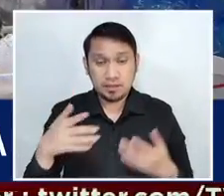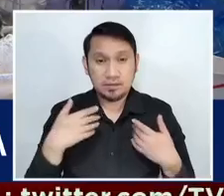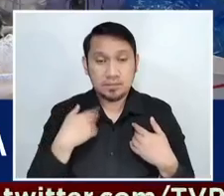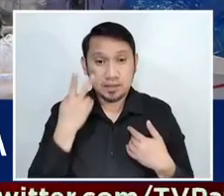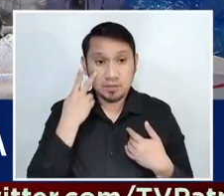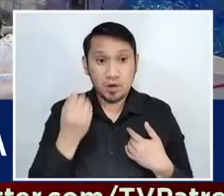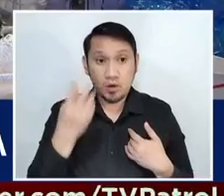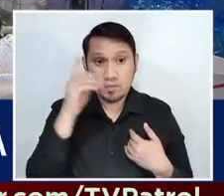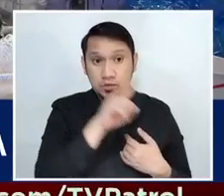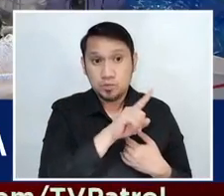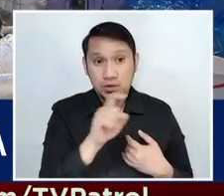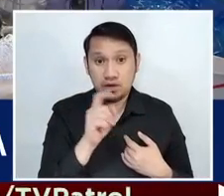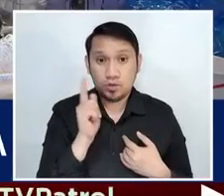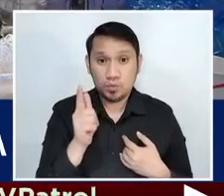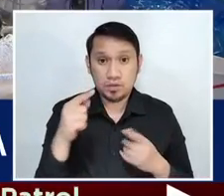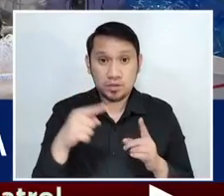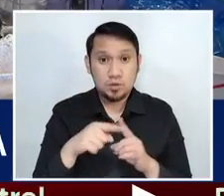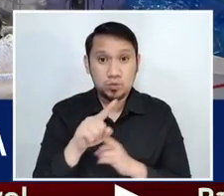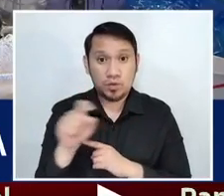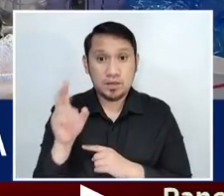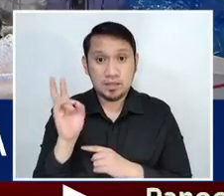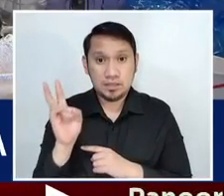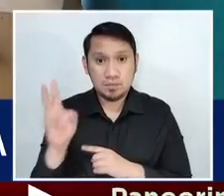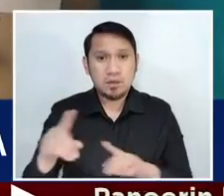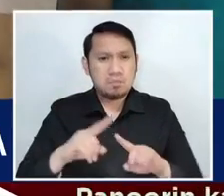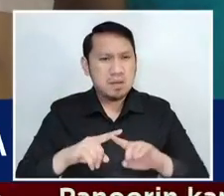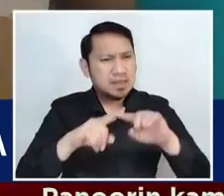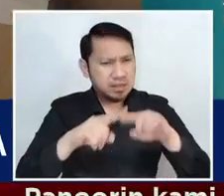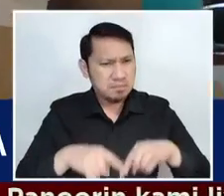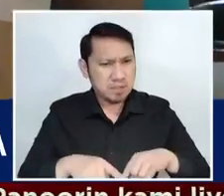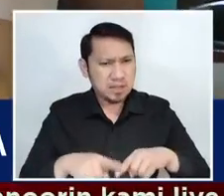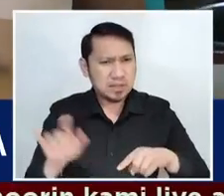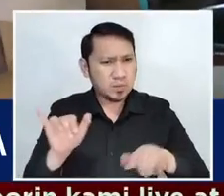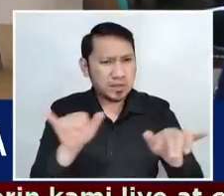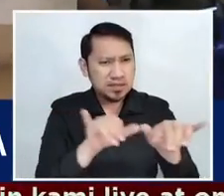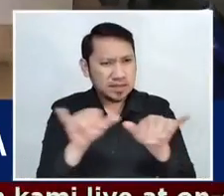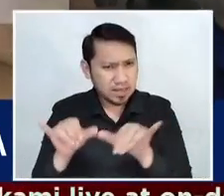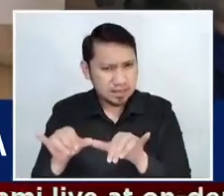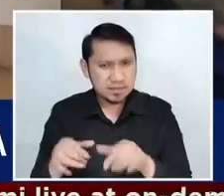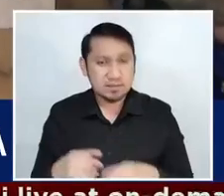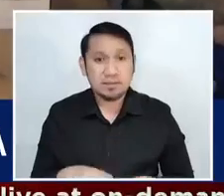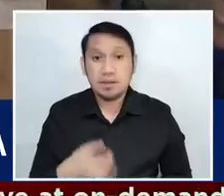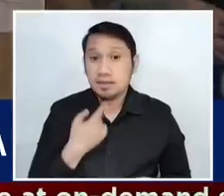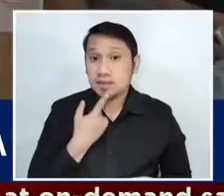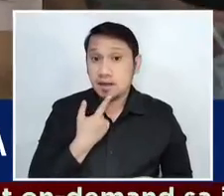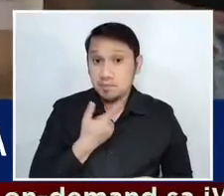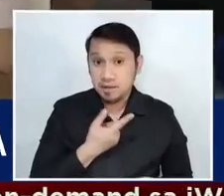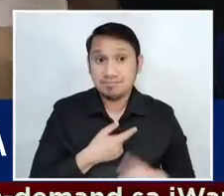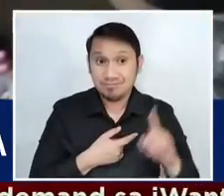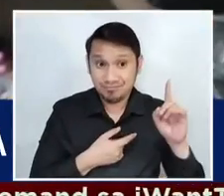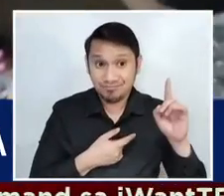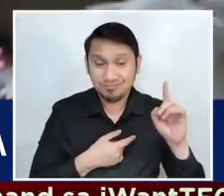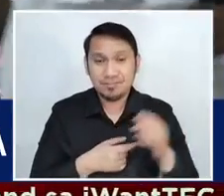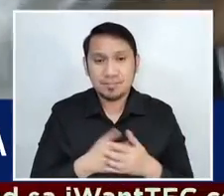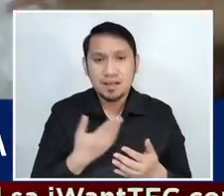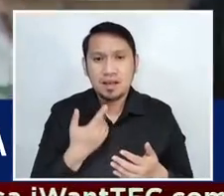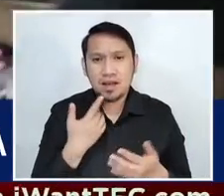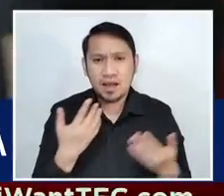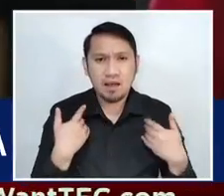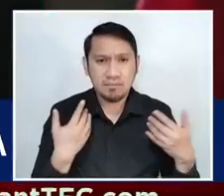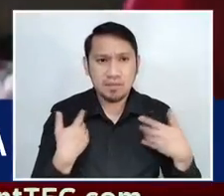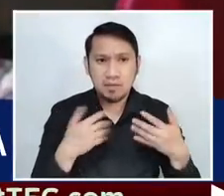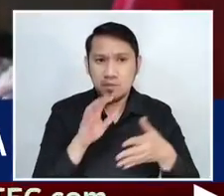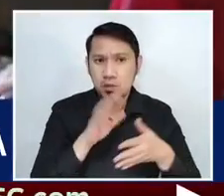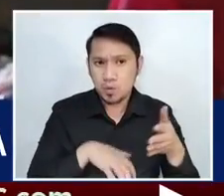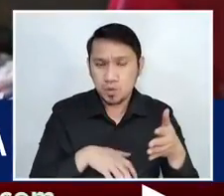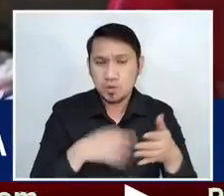ang presyo ng bangus kada kilo, depende sa laki. Ayon sa tinderong si Tatay Lino, may mga nagbaba ng presyo ngayon